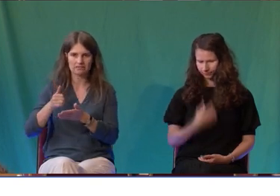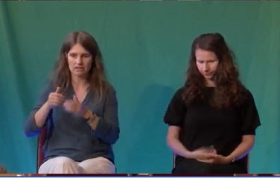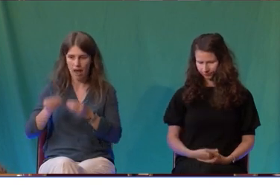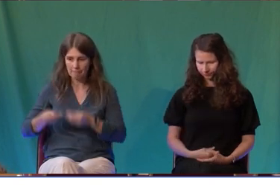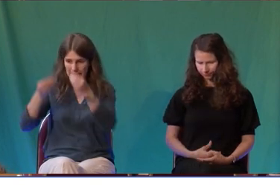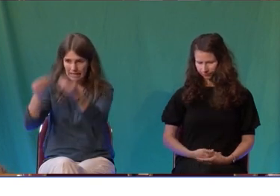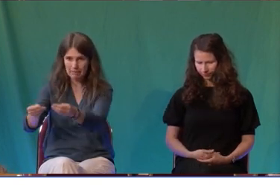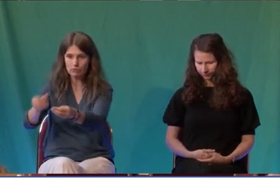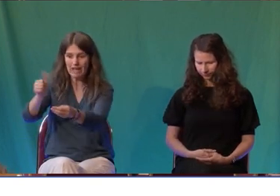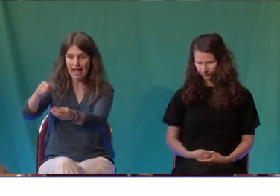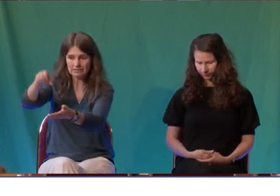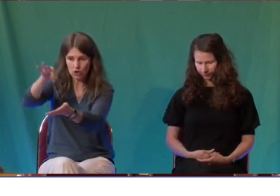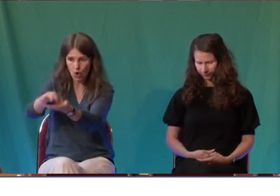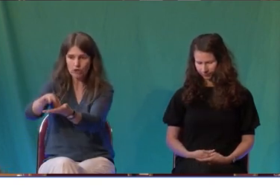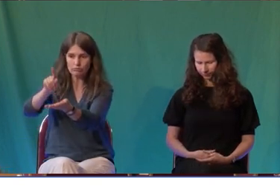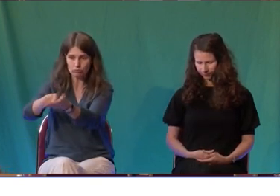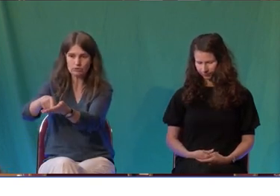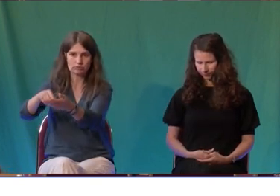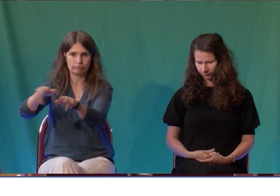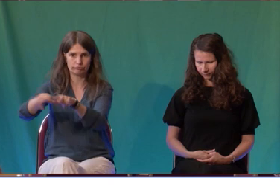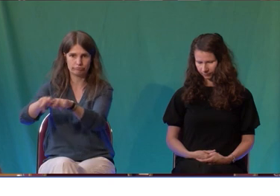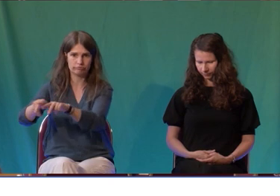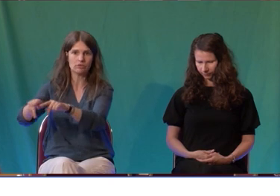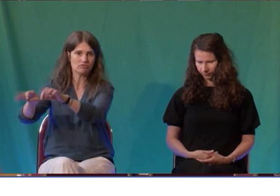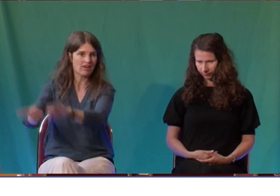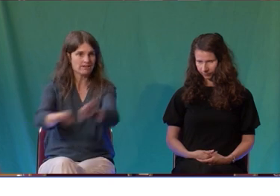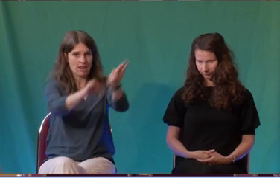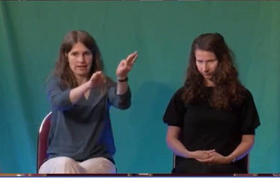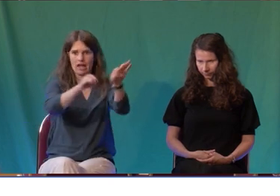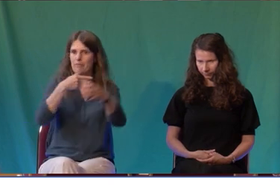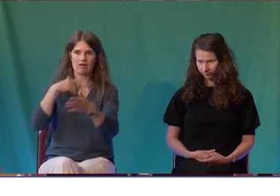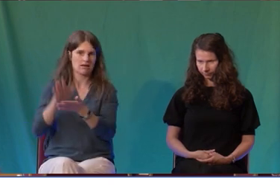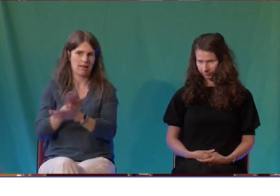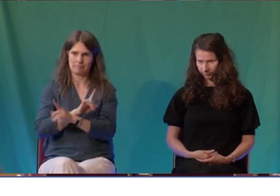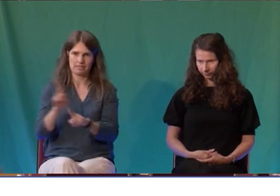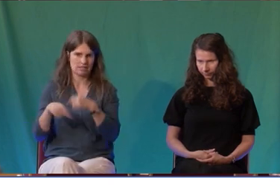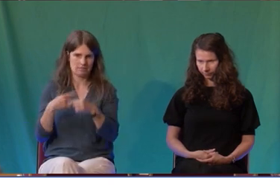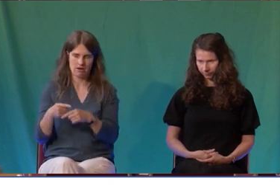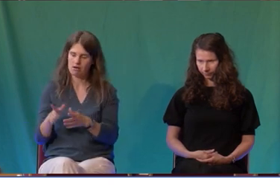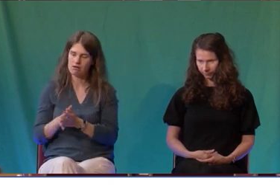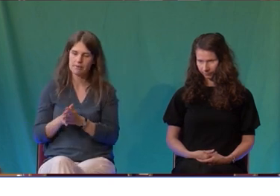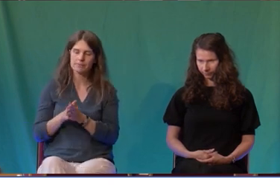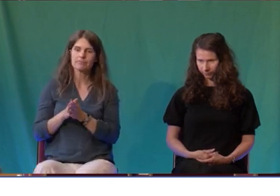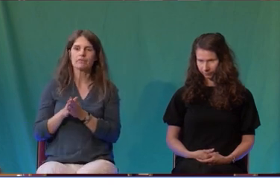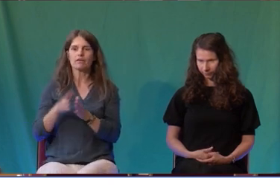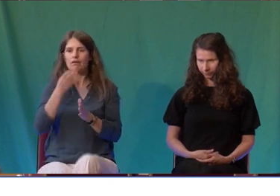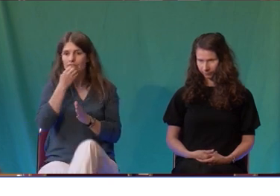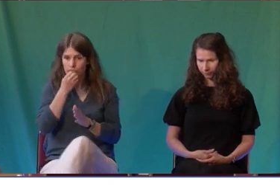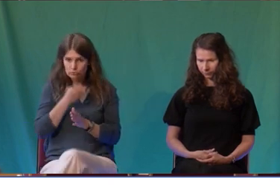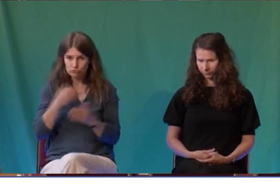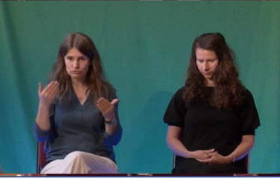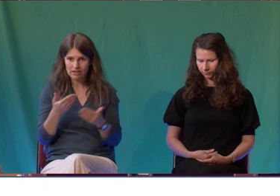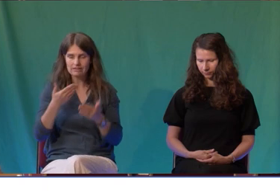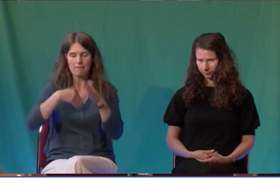und das klappt nicht immer Wünsche mehr Personal für die